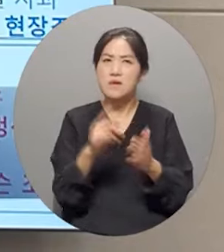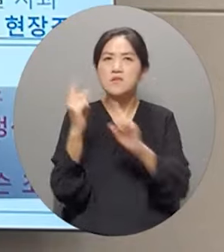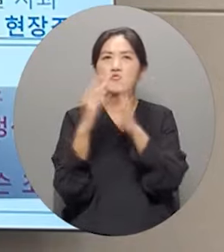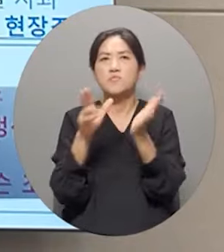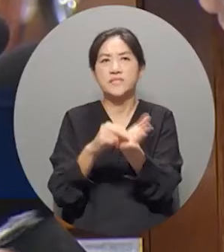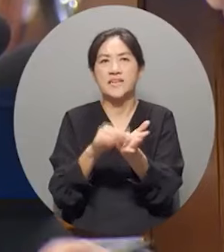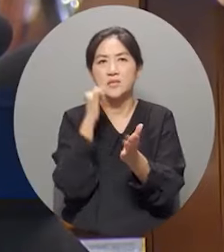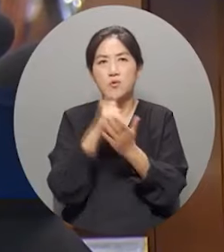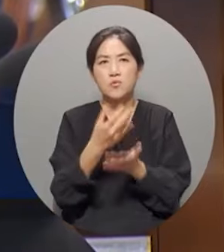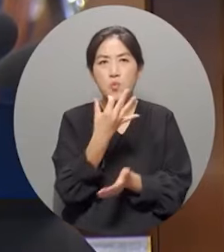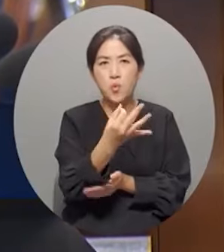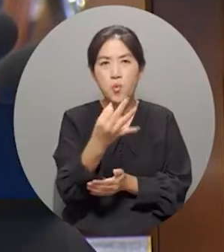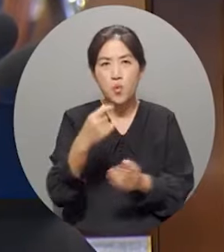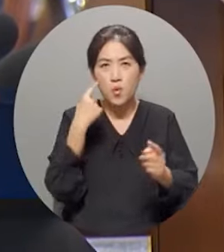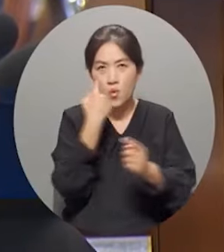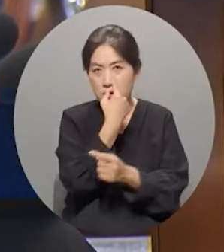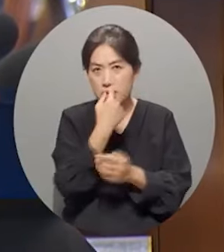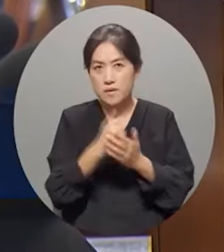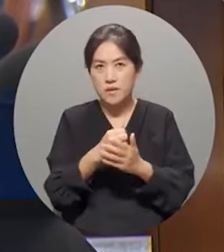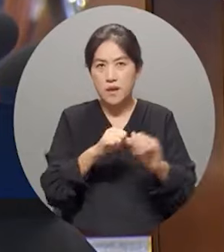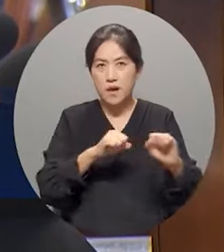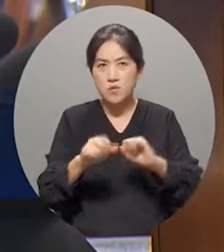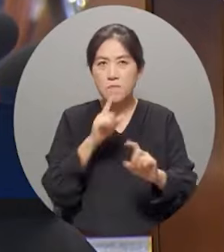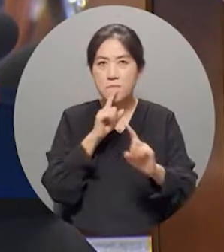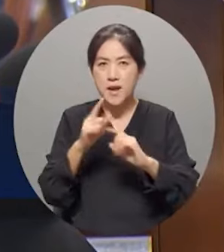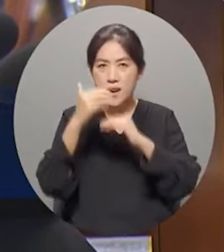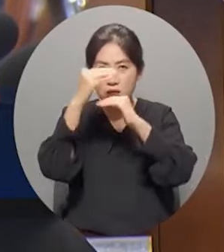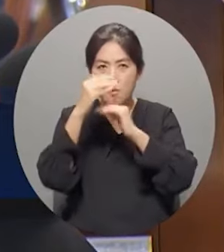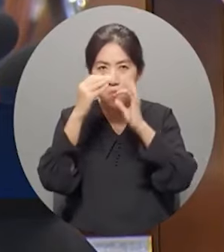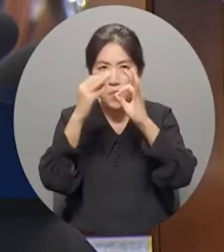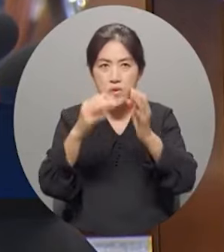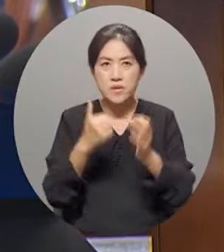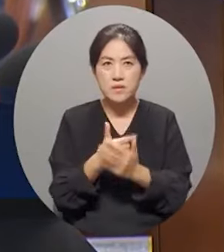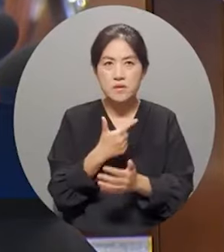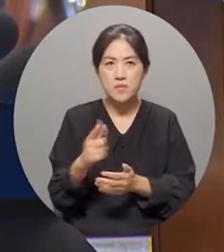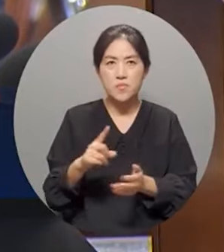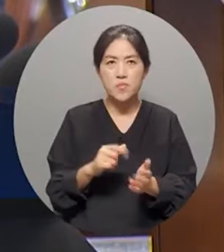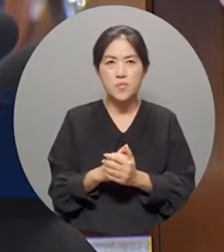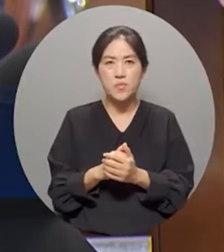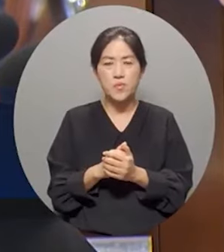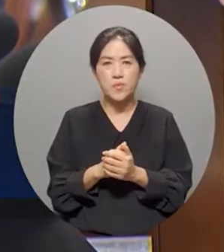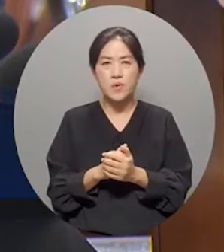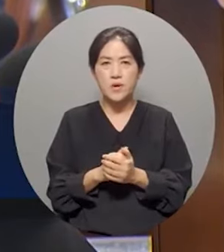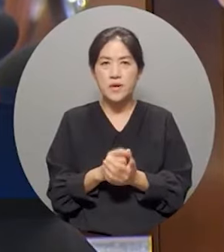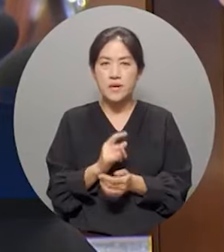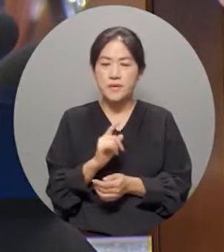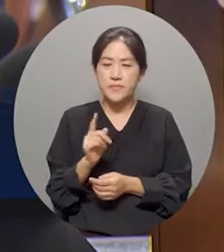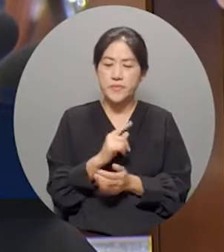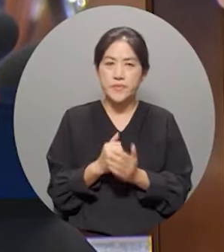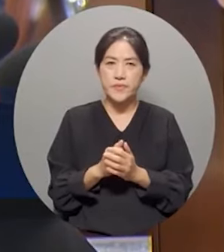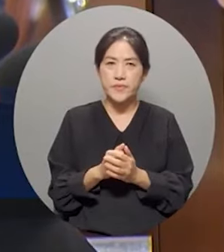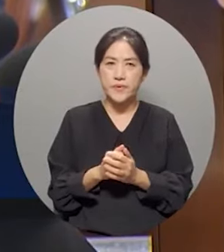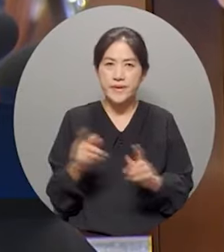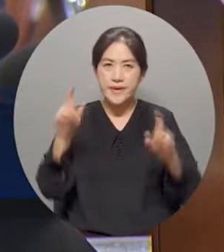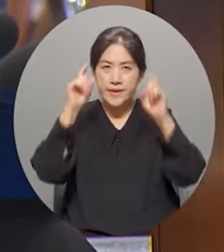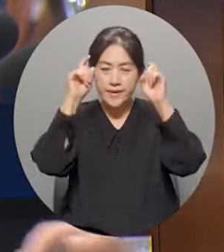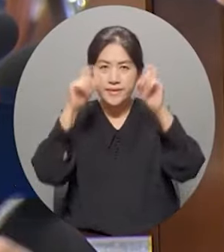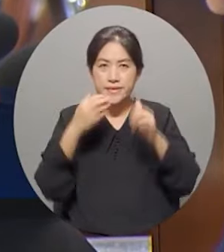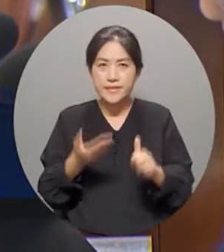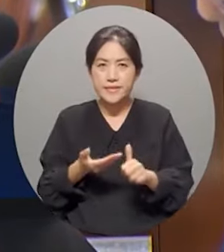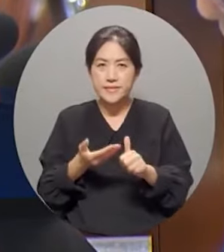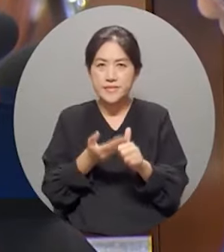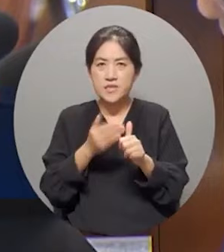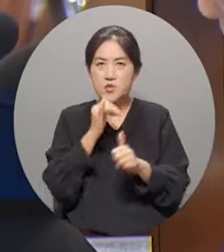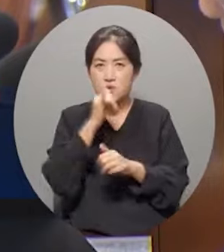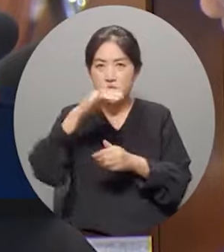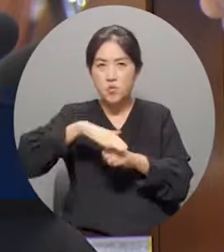확인 중이고 행동이라든가 언행을 볼 때 사실은 상당히 뭐랄까 어떤 약간 양치기 소년